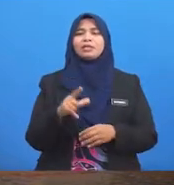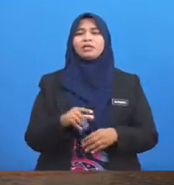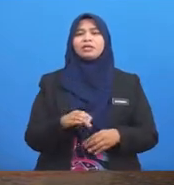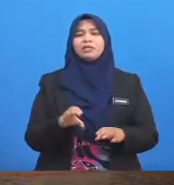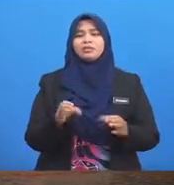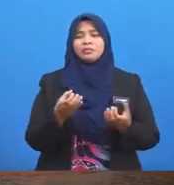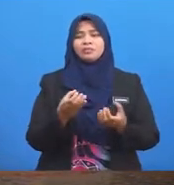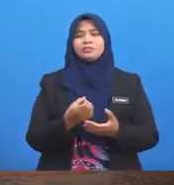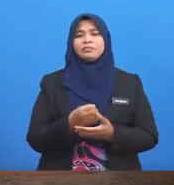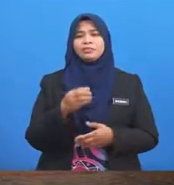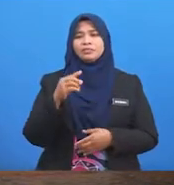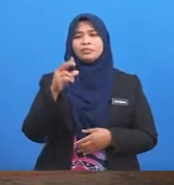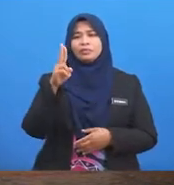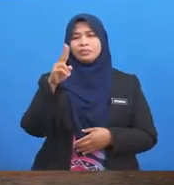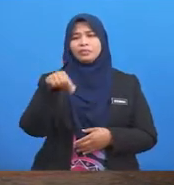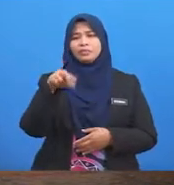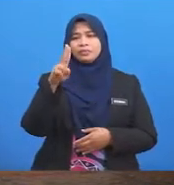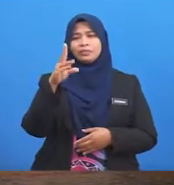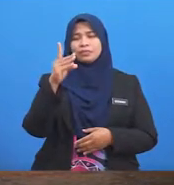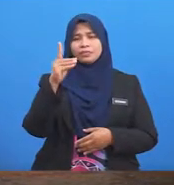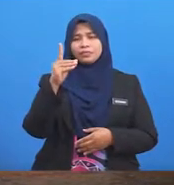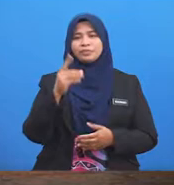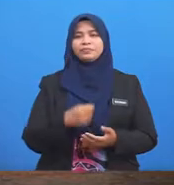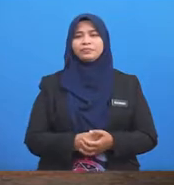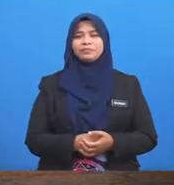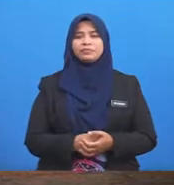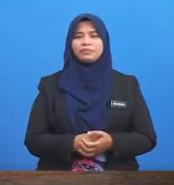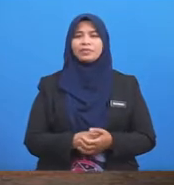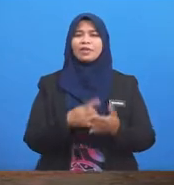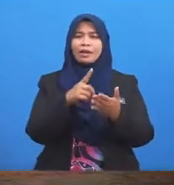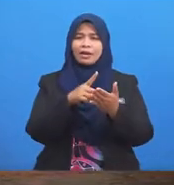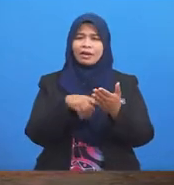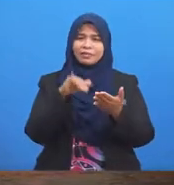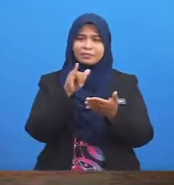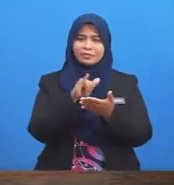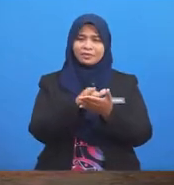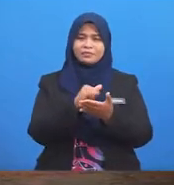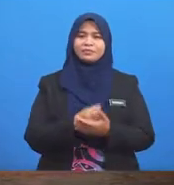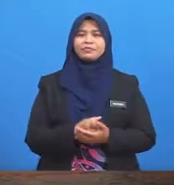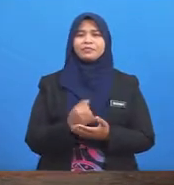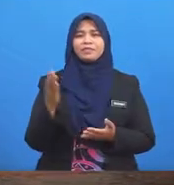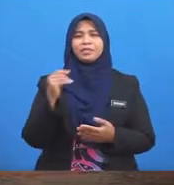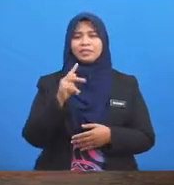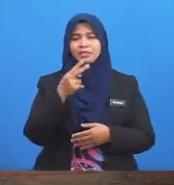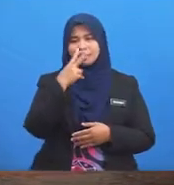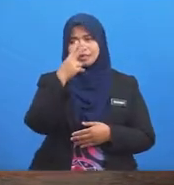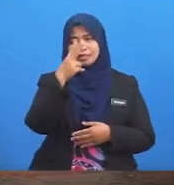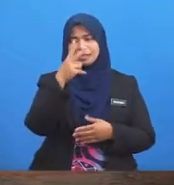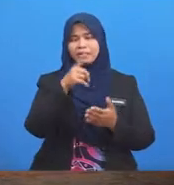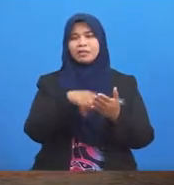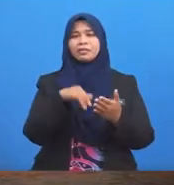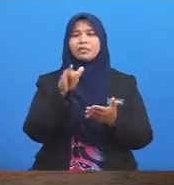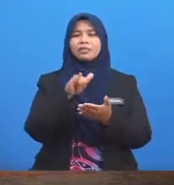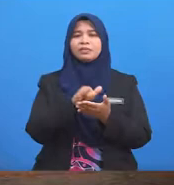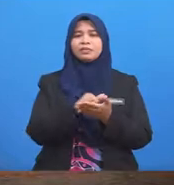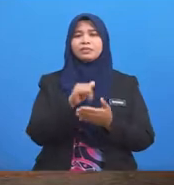ukudut tabarru'at. Ukudut tabarru'at? Apa tu ustazah? Mari kita kenali apakah